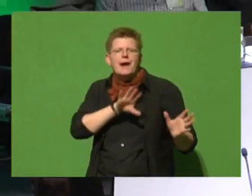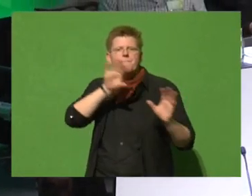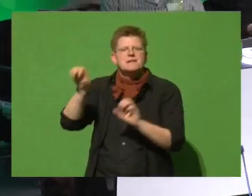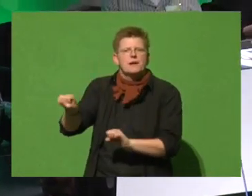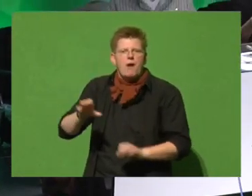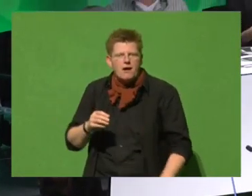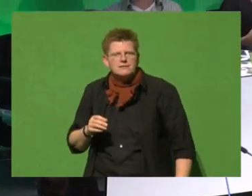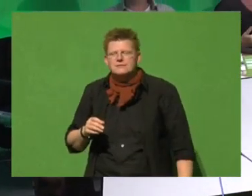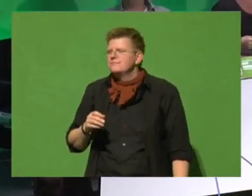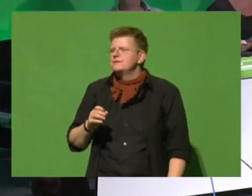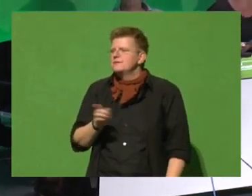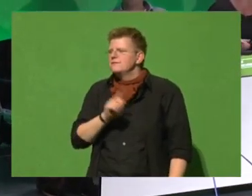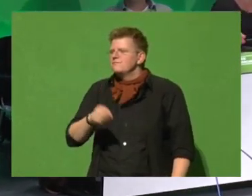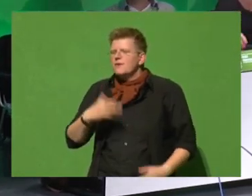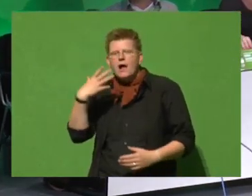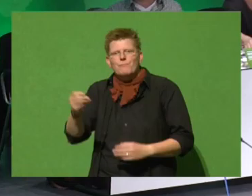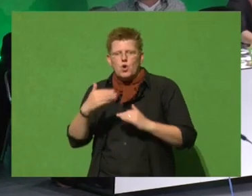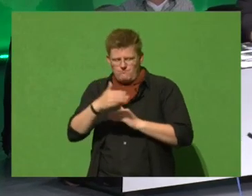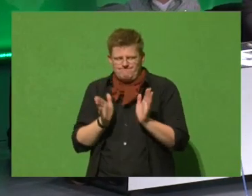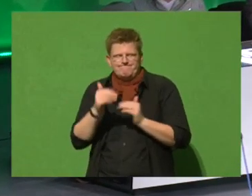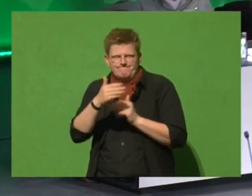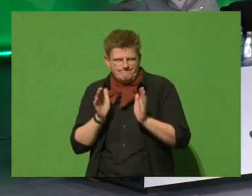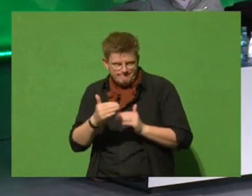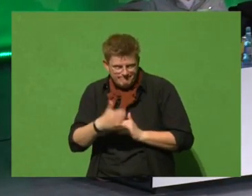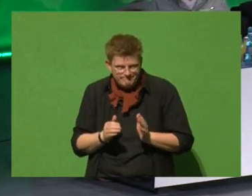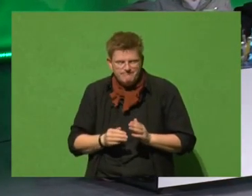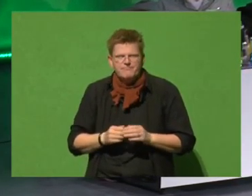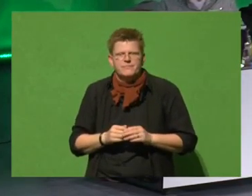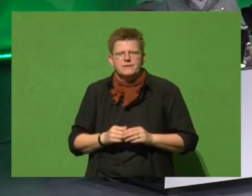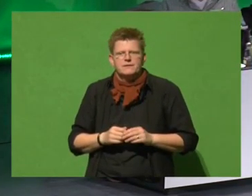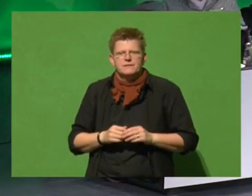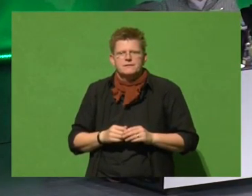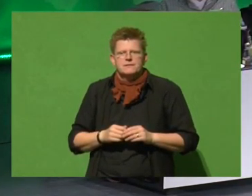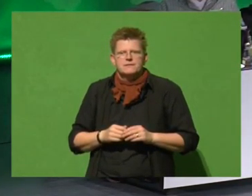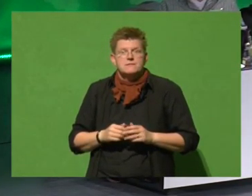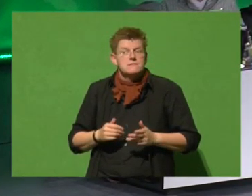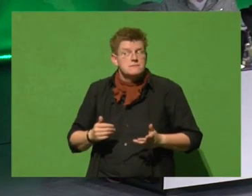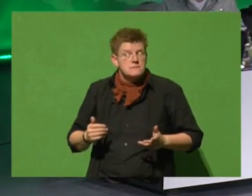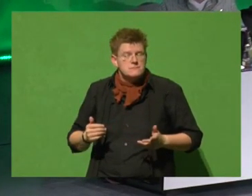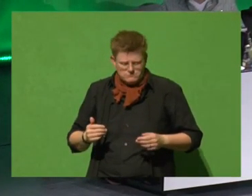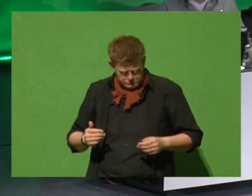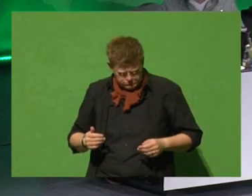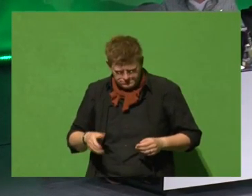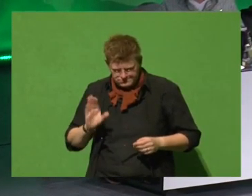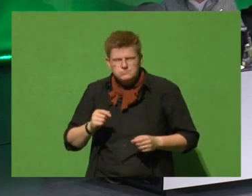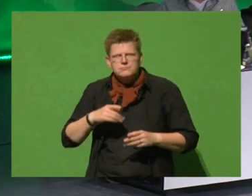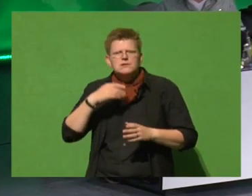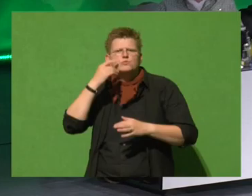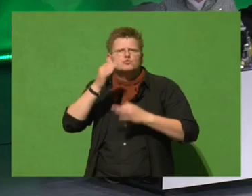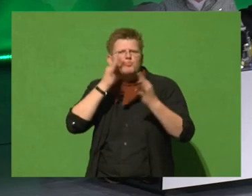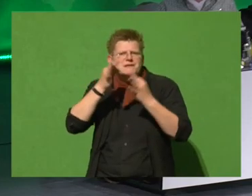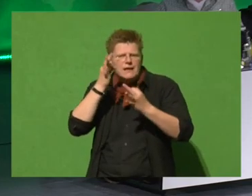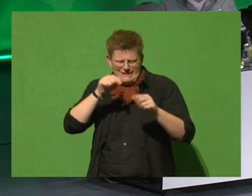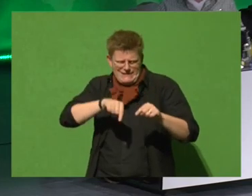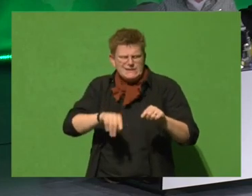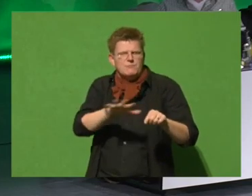alle solche Päckchen mit Leinen, das ist ja hier die Leinenstadt, und ein paar regionalen Spezialitäten. Ich gebe das jetzt erstmal Wiebke,